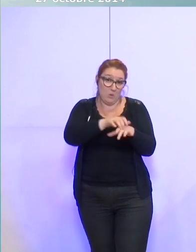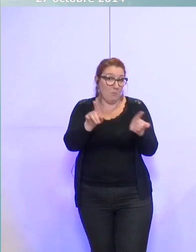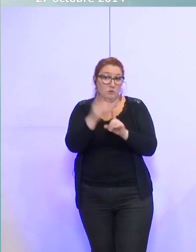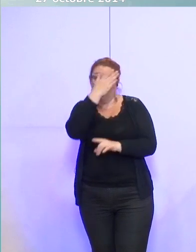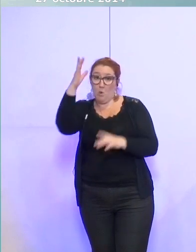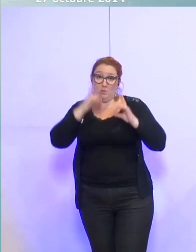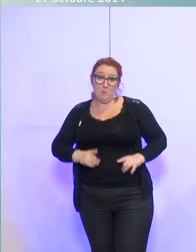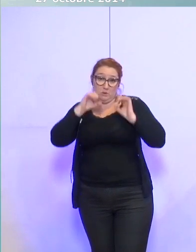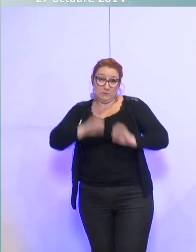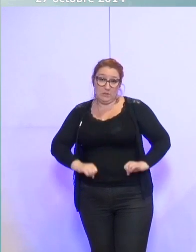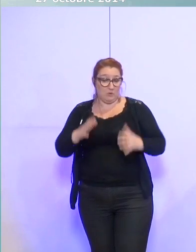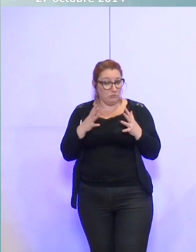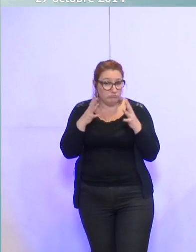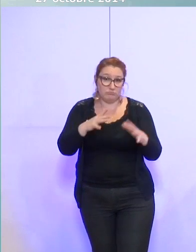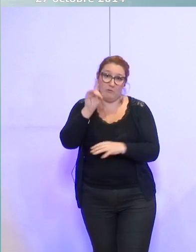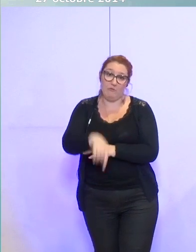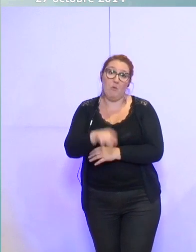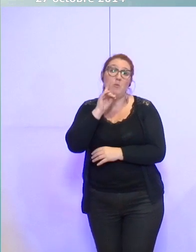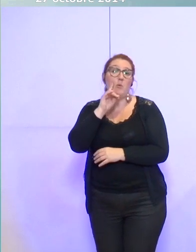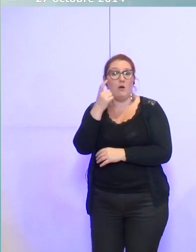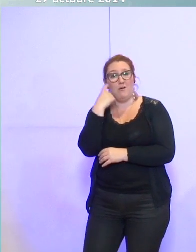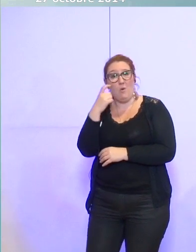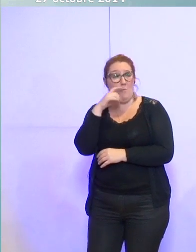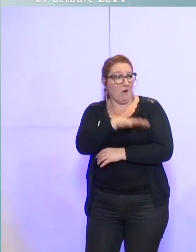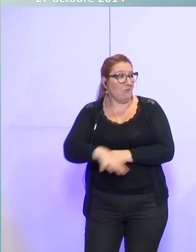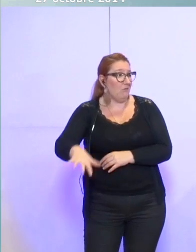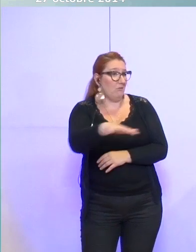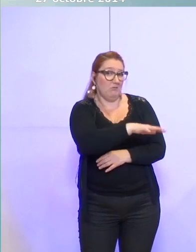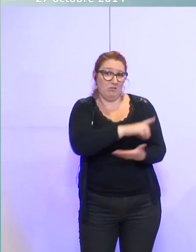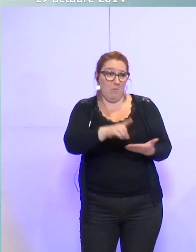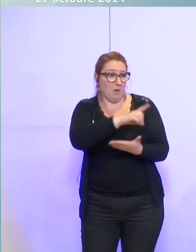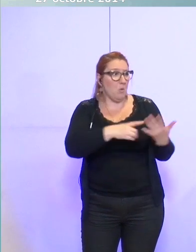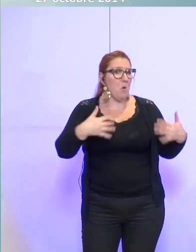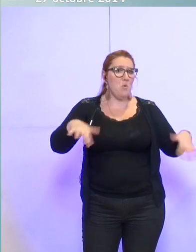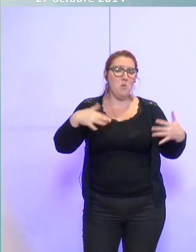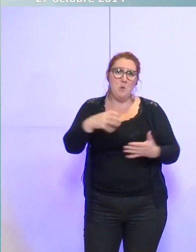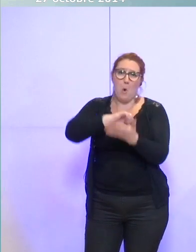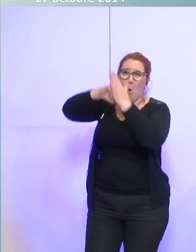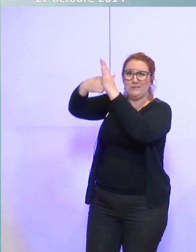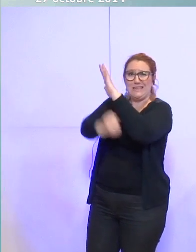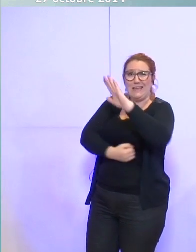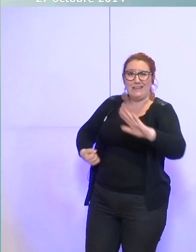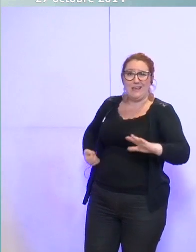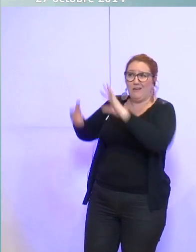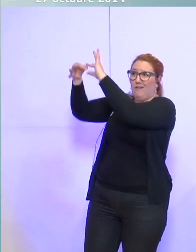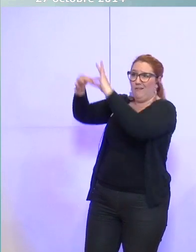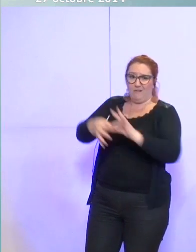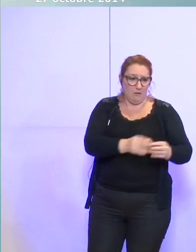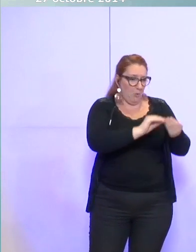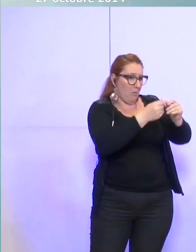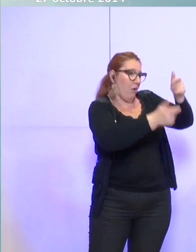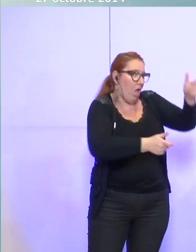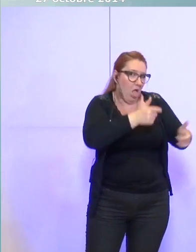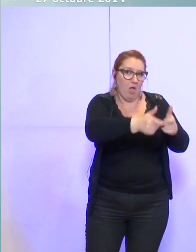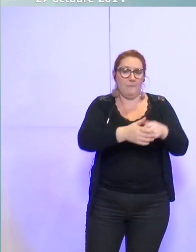ils constatent sur leur territoire la concrétisation de cette politique d'austérité. Voilà en quelques mots ce que je voulais